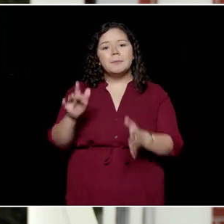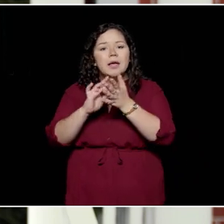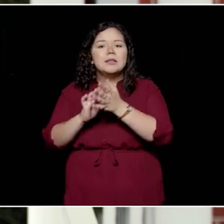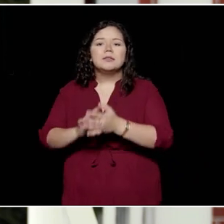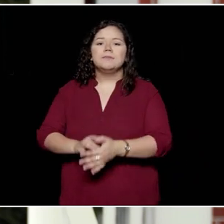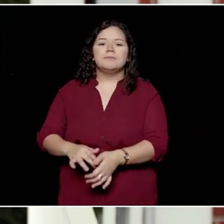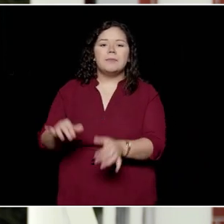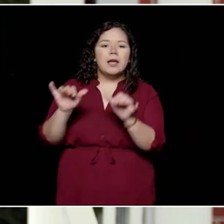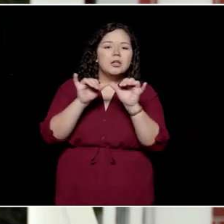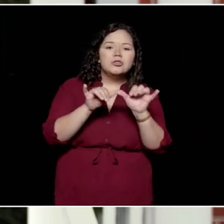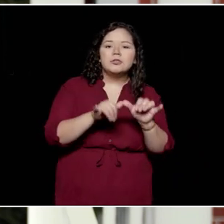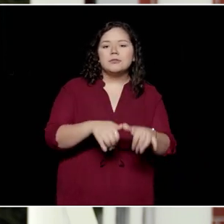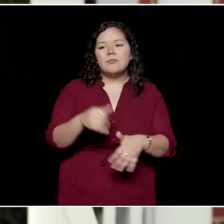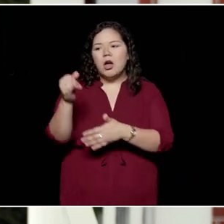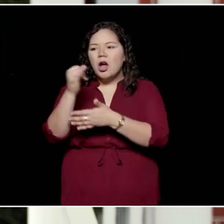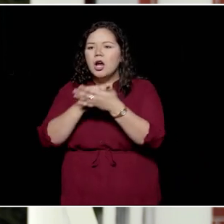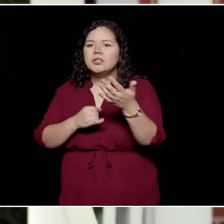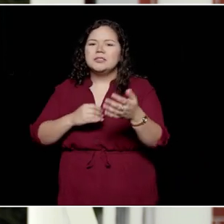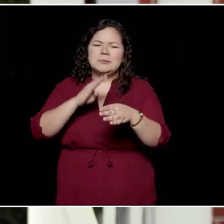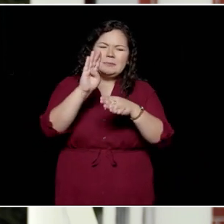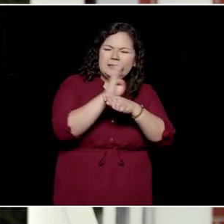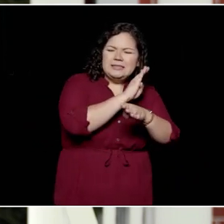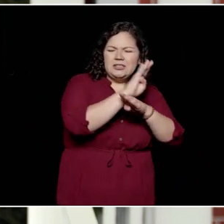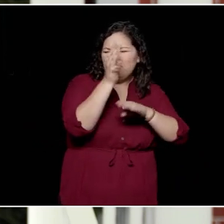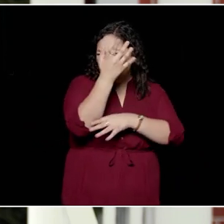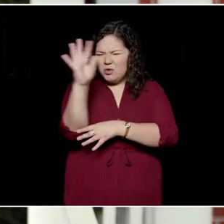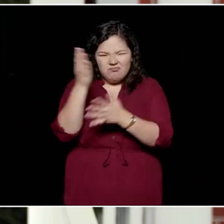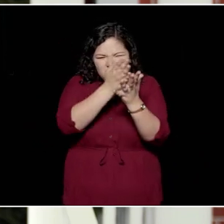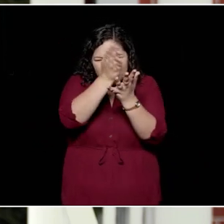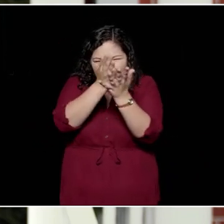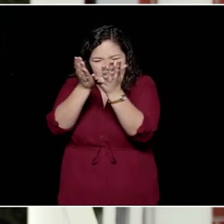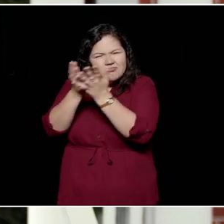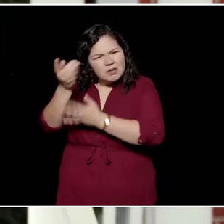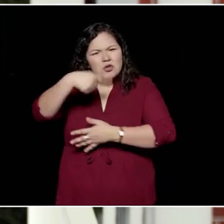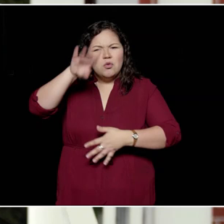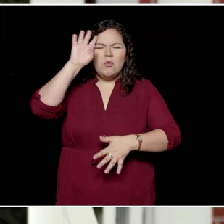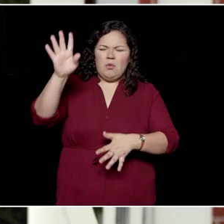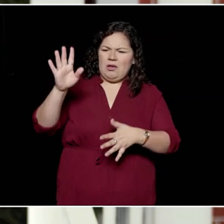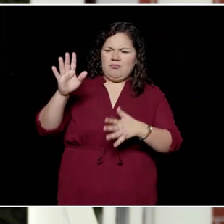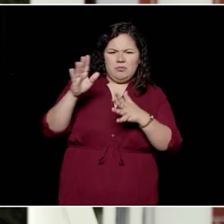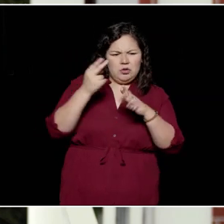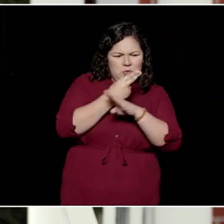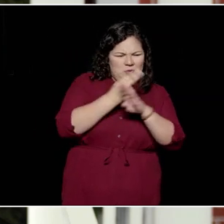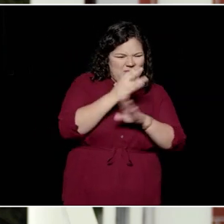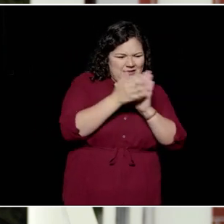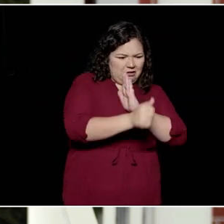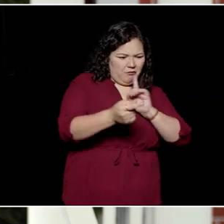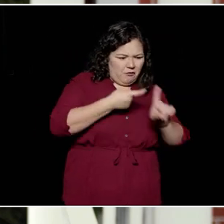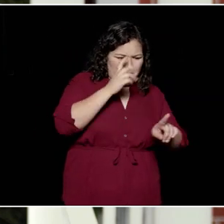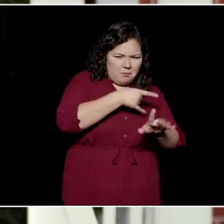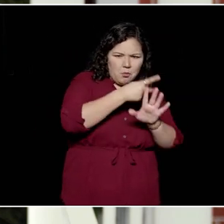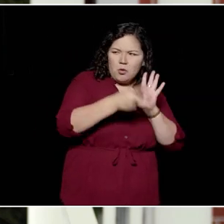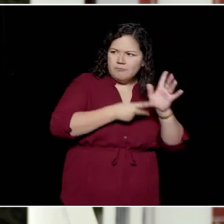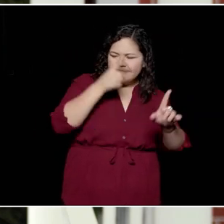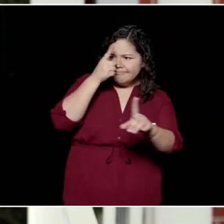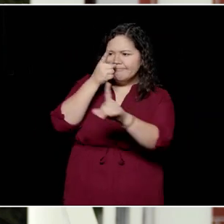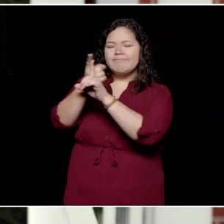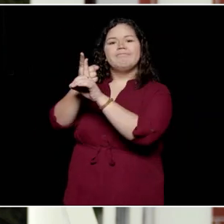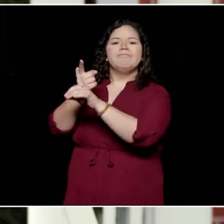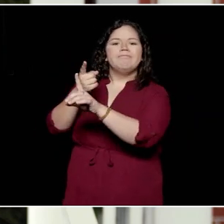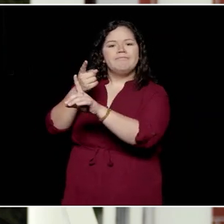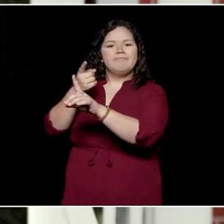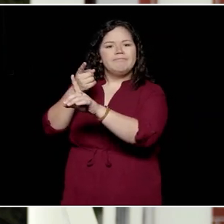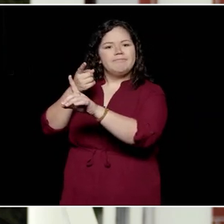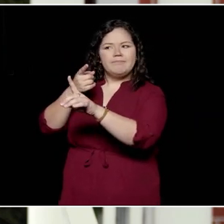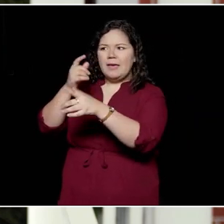from engineering to the arts, from business to forestry, you are the future of your field and of our country.